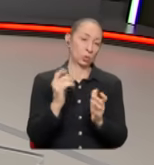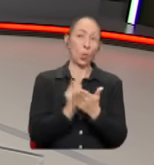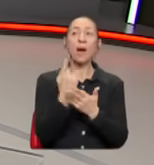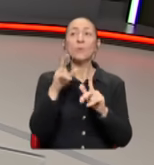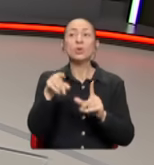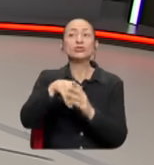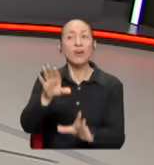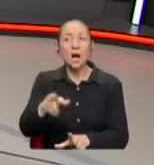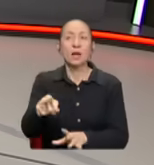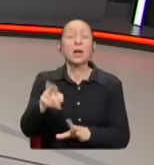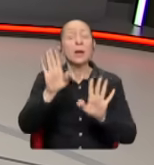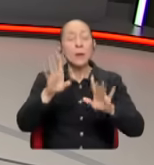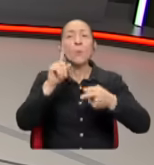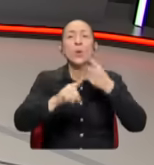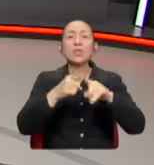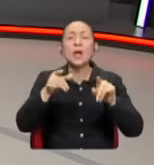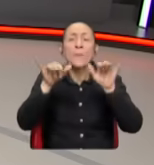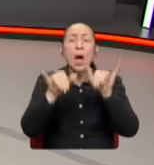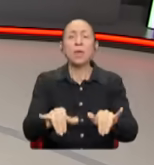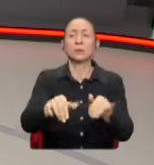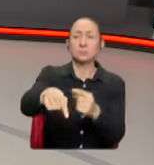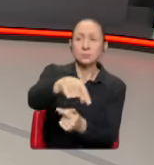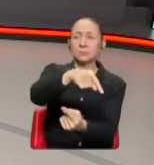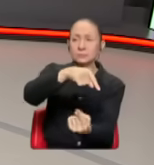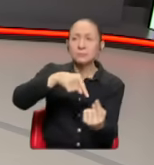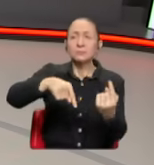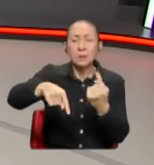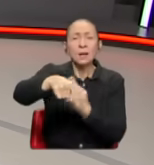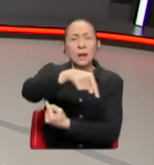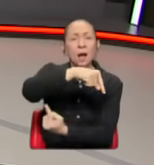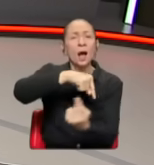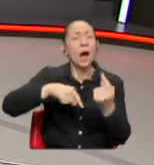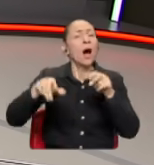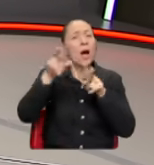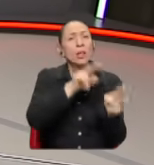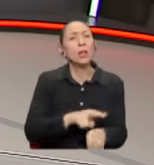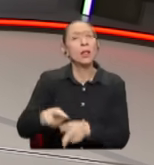Bu arada siyaset hep aynı döngü içindeymiş gibi. Her